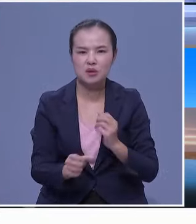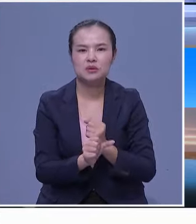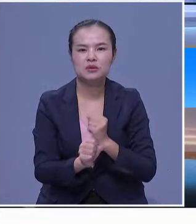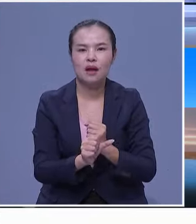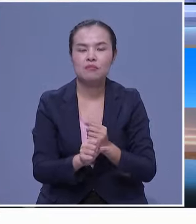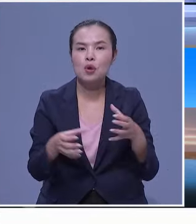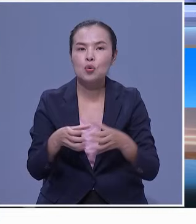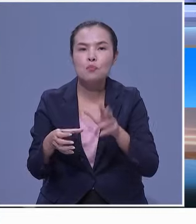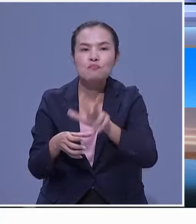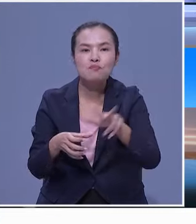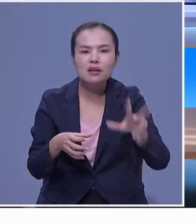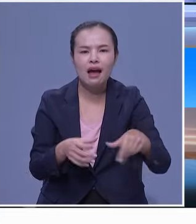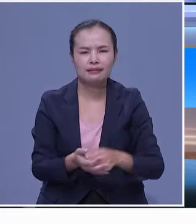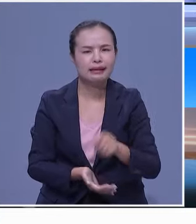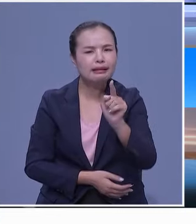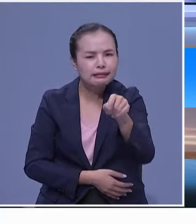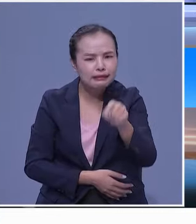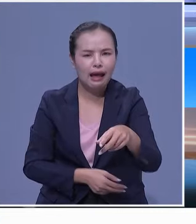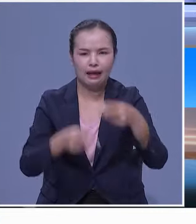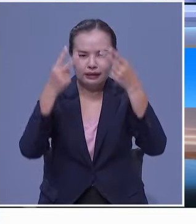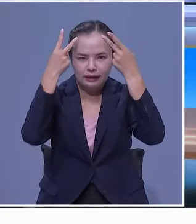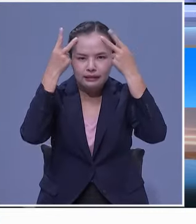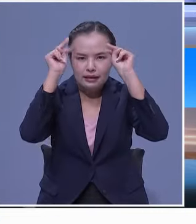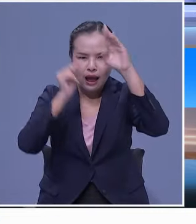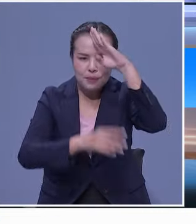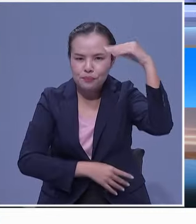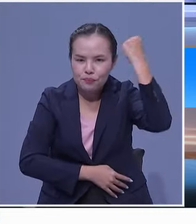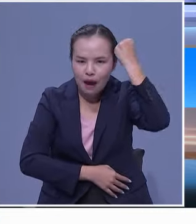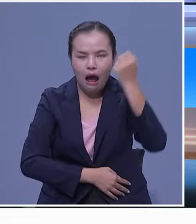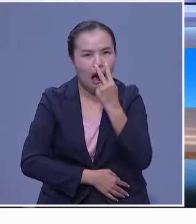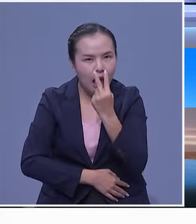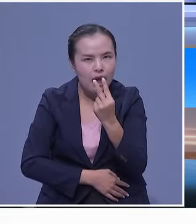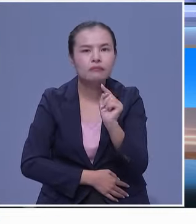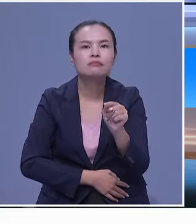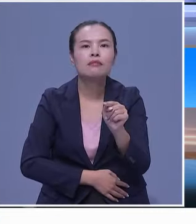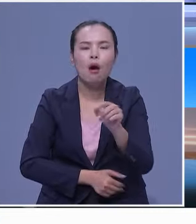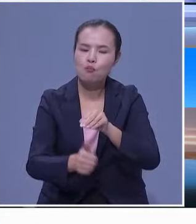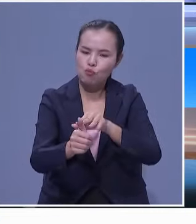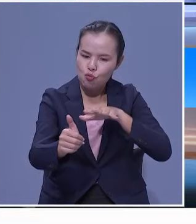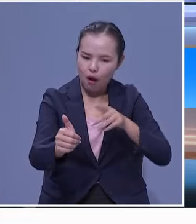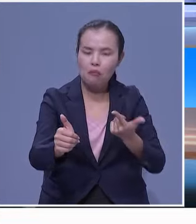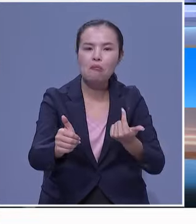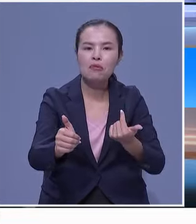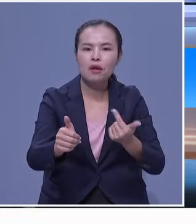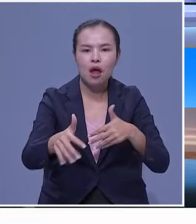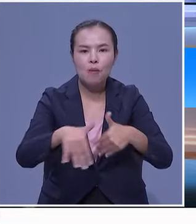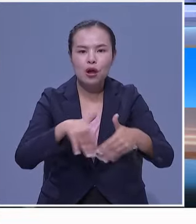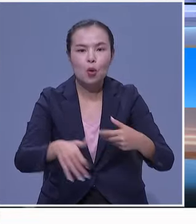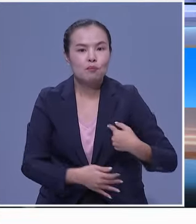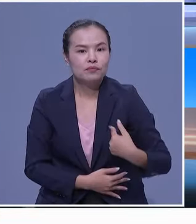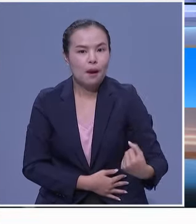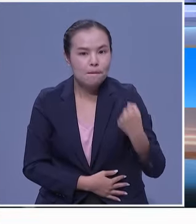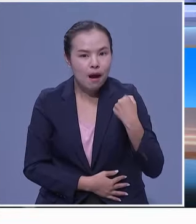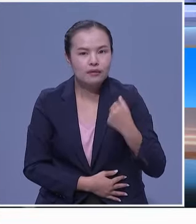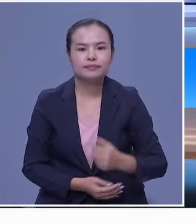พรรคเพื่อไทยเองหลายท่านก็มาบอกนี่ไงนายกอิงเนี่ยแสดงให้เห็นแล้วว่ามีภาวะความเป็นผู้นำประชาชนเกิดความมั่นใจนะ